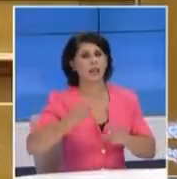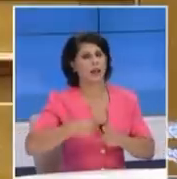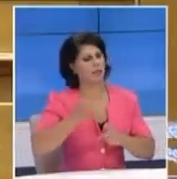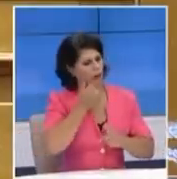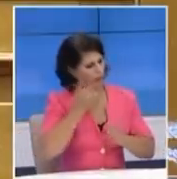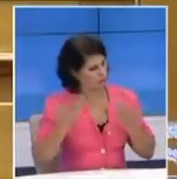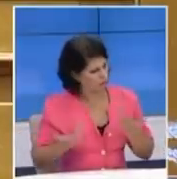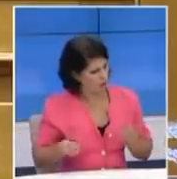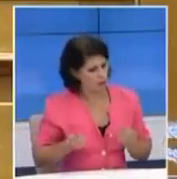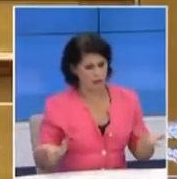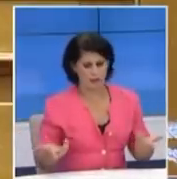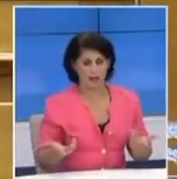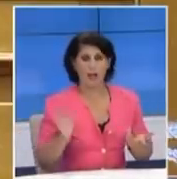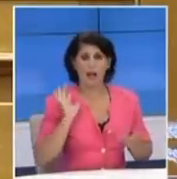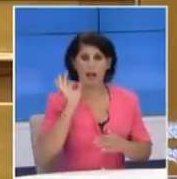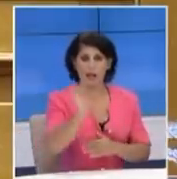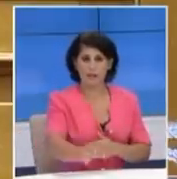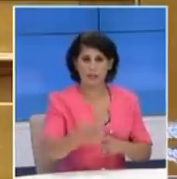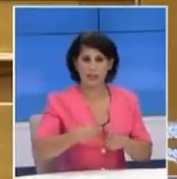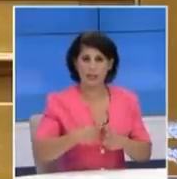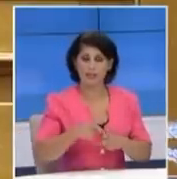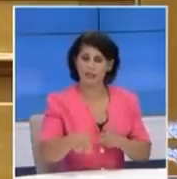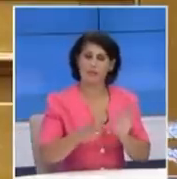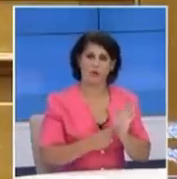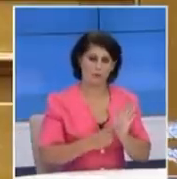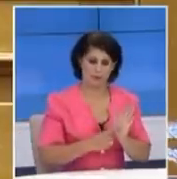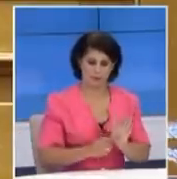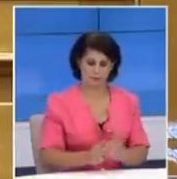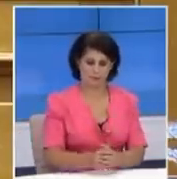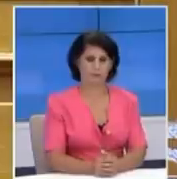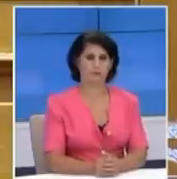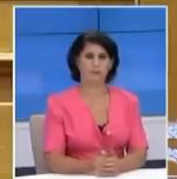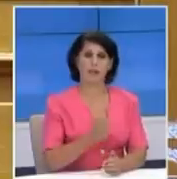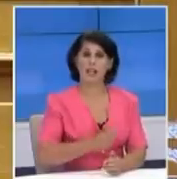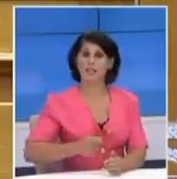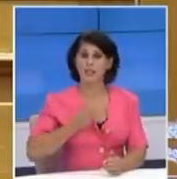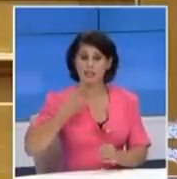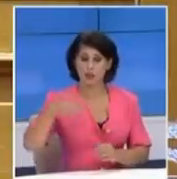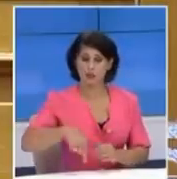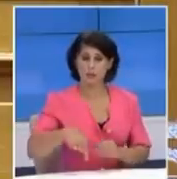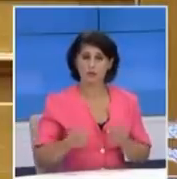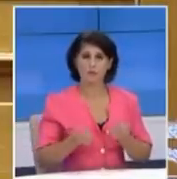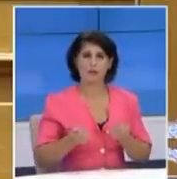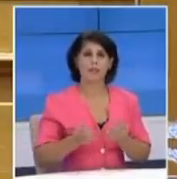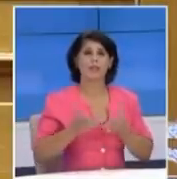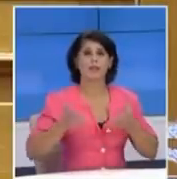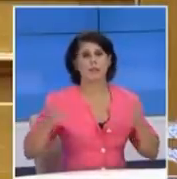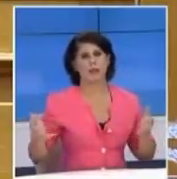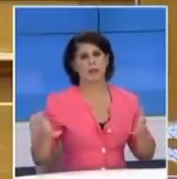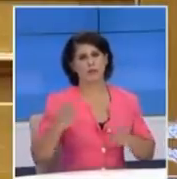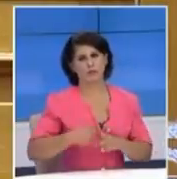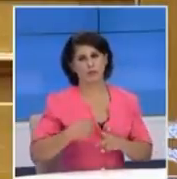του. Έκανε και λάθη. Αλλά οδήγησε μια Ελλάδα εκεί που έπρεπε. Δυστυχώς σήμερα με αυτό που κάνουμε δεν μεγαλώνουμε την